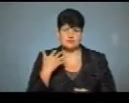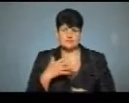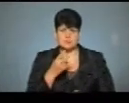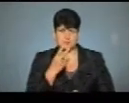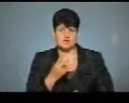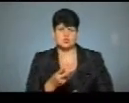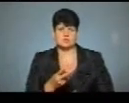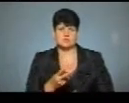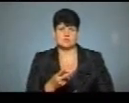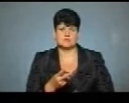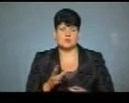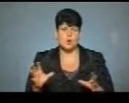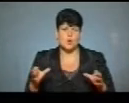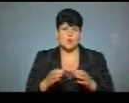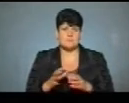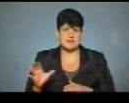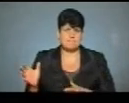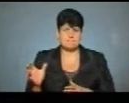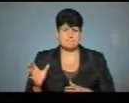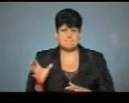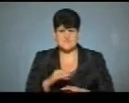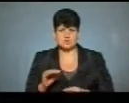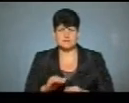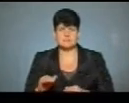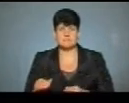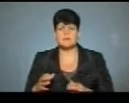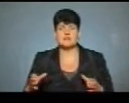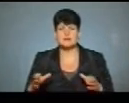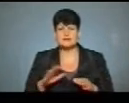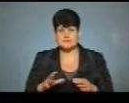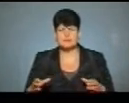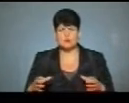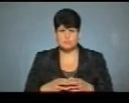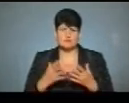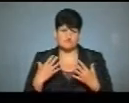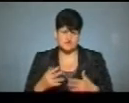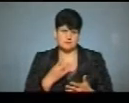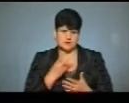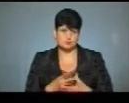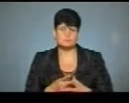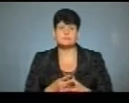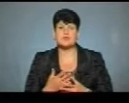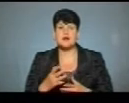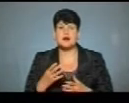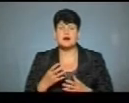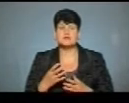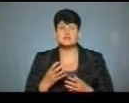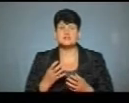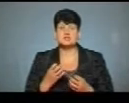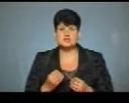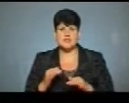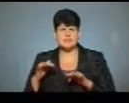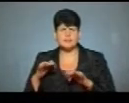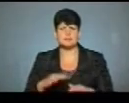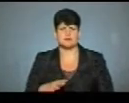бачите, що охопили більшість дітей шкільного віку? Дітей ми охопили більшість, ми вже бачимо, але ще напливу ми